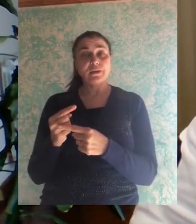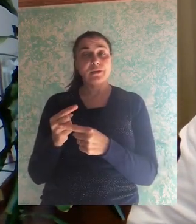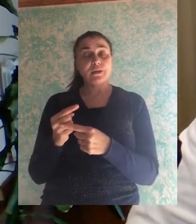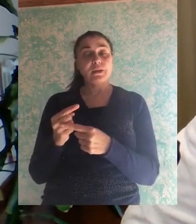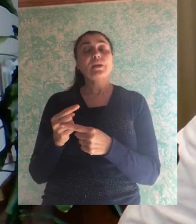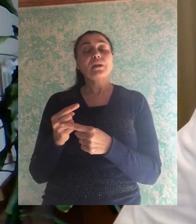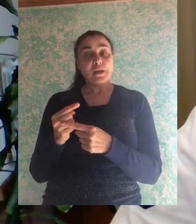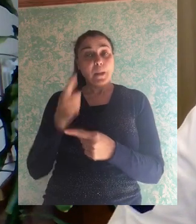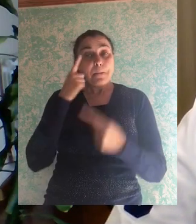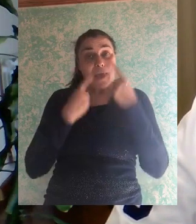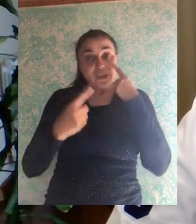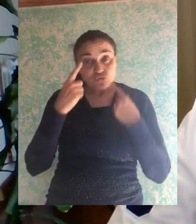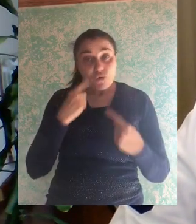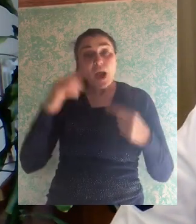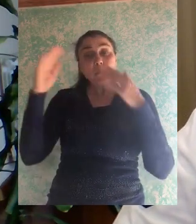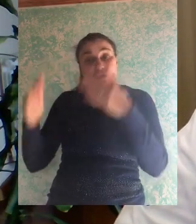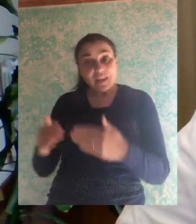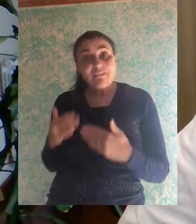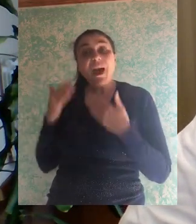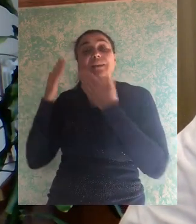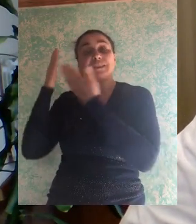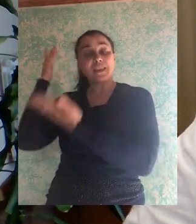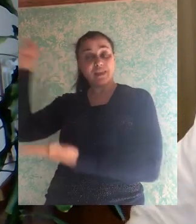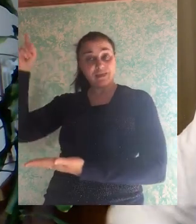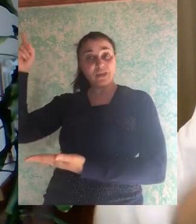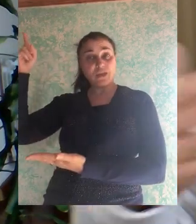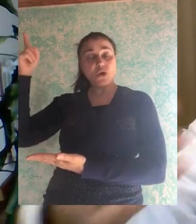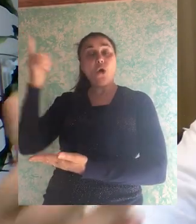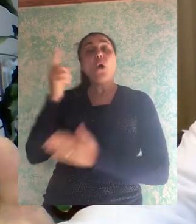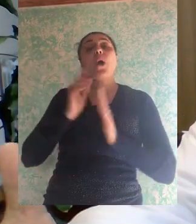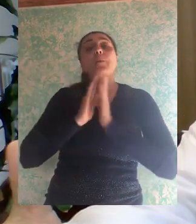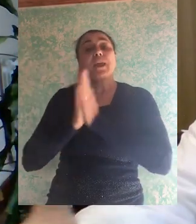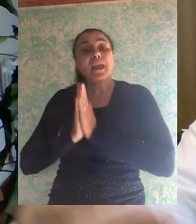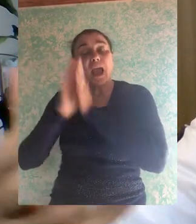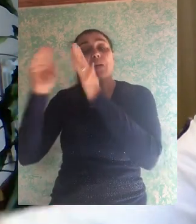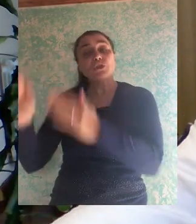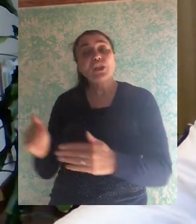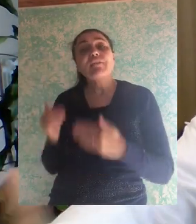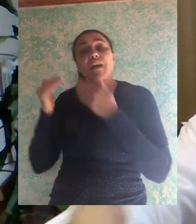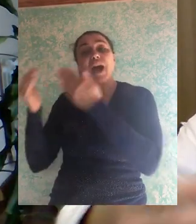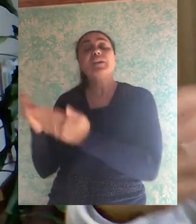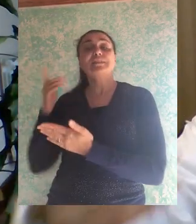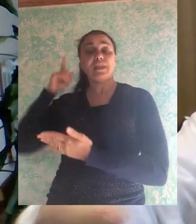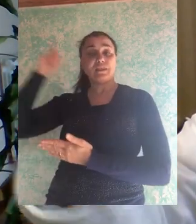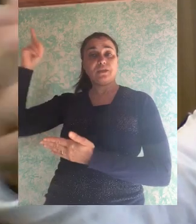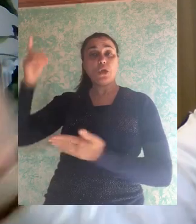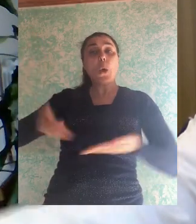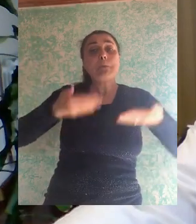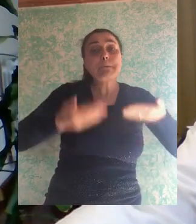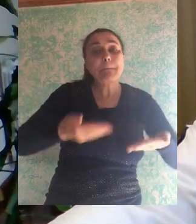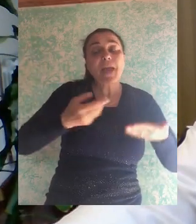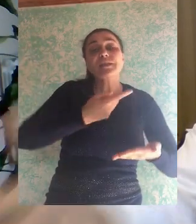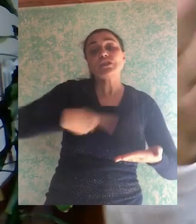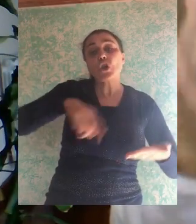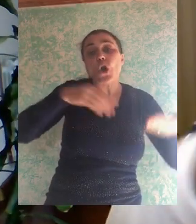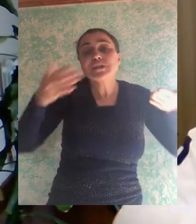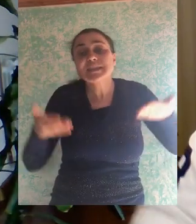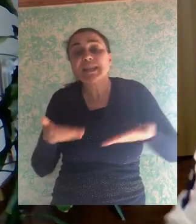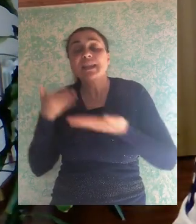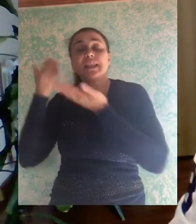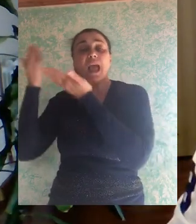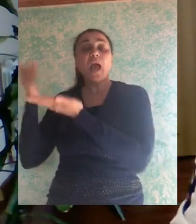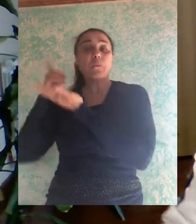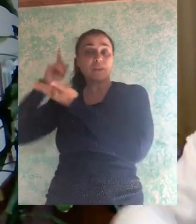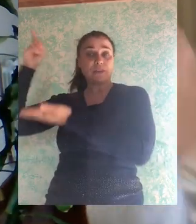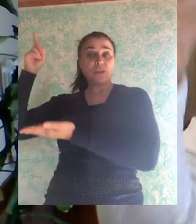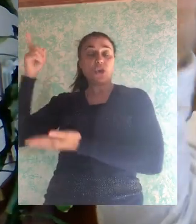sfogare il nostro davanti a dio e scaricare ai suoi piedi i nostri pesi eleva la